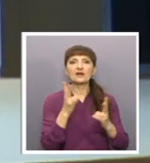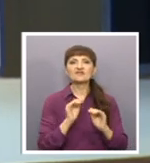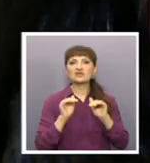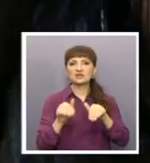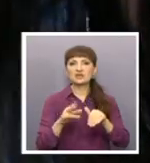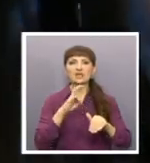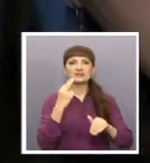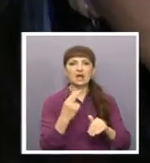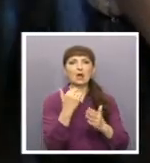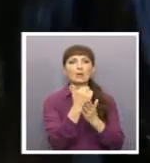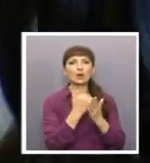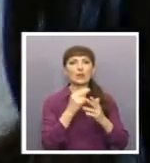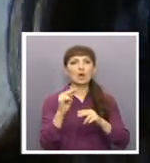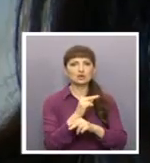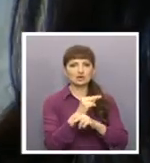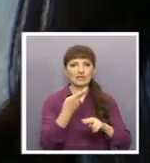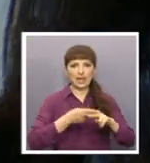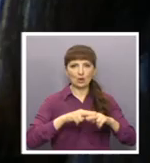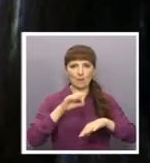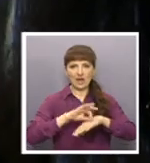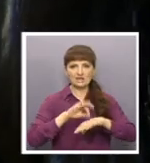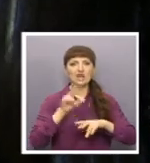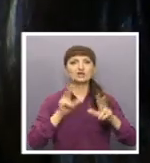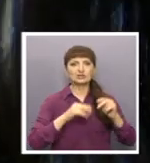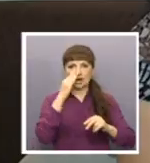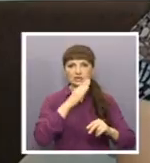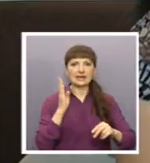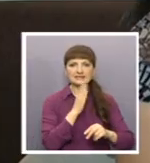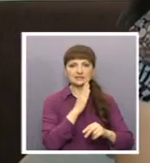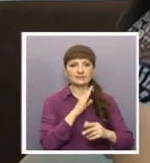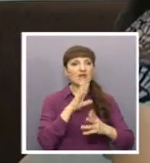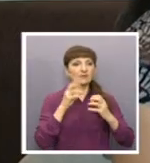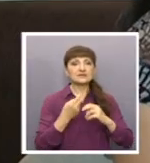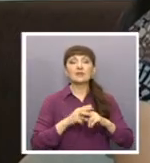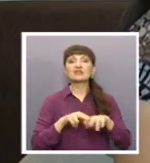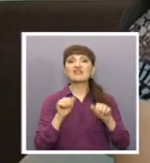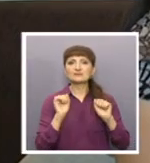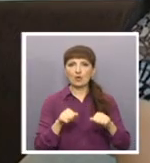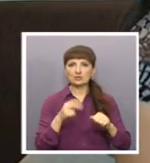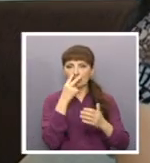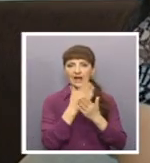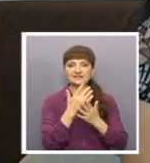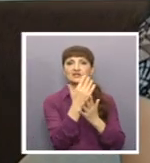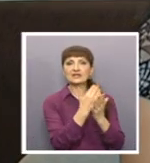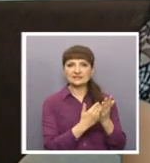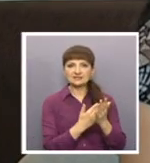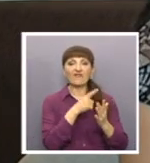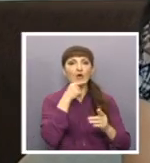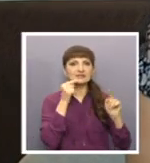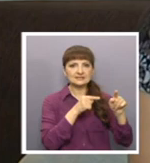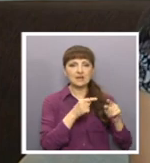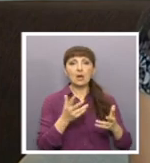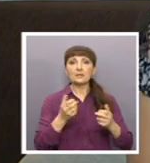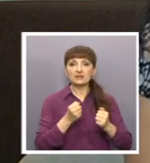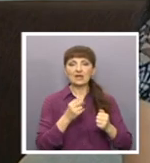внедрить национальную программу лечения муковисцидоза, считают родители. В принципе, это возможно. То есть, как показывает статистика, например, в России, где